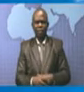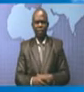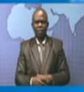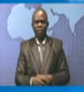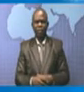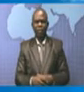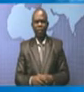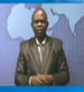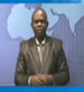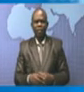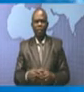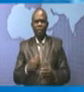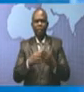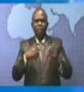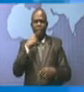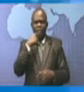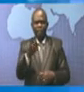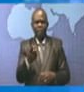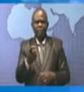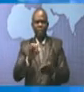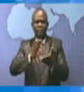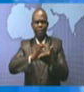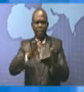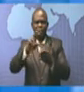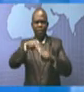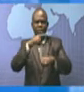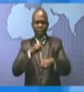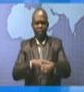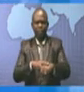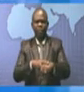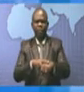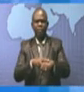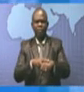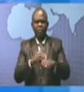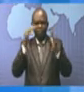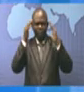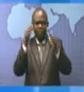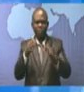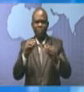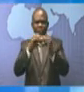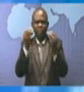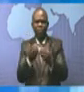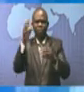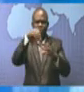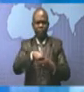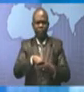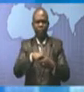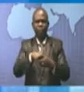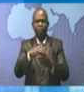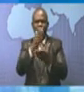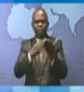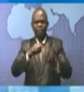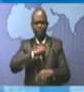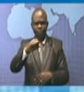Je vous le disais tantôt, Lazare Mvouyekoulé, secrétaire national chargé des ligues affiliées au parti NDD-FDD, appelle